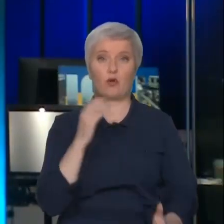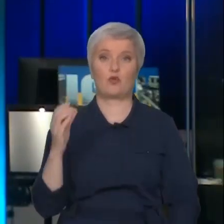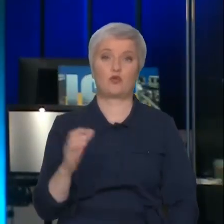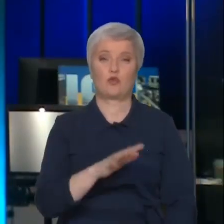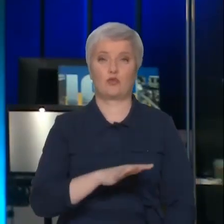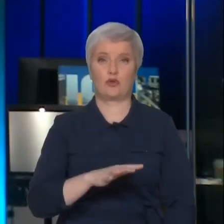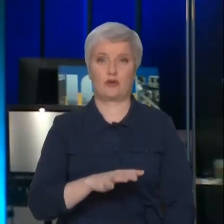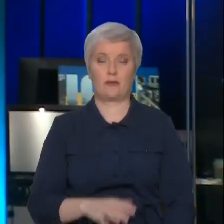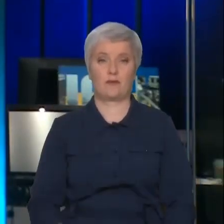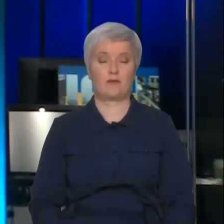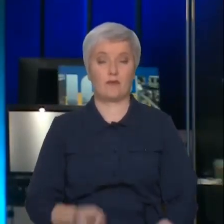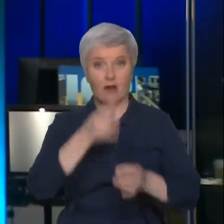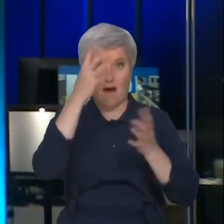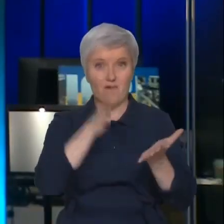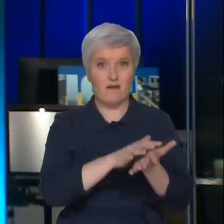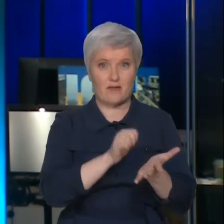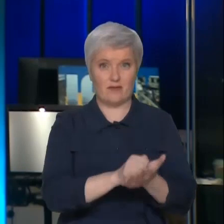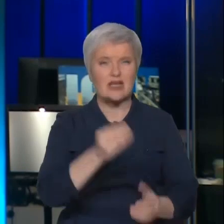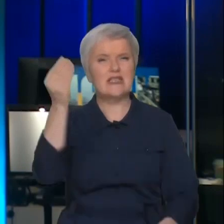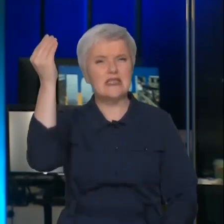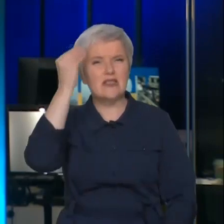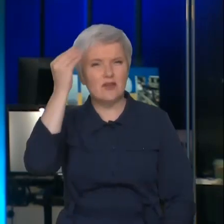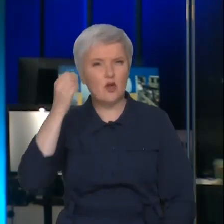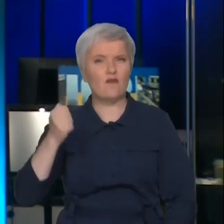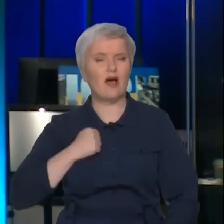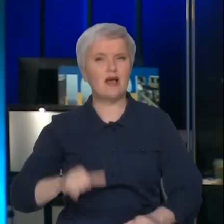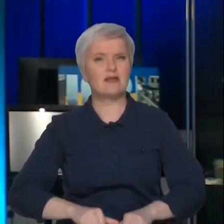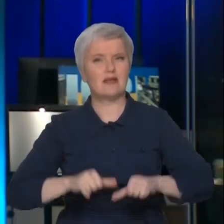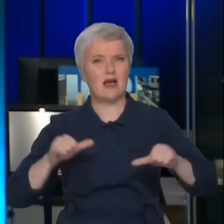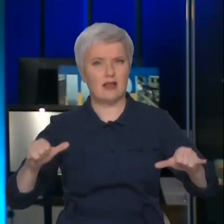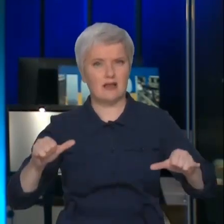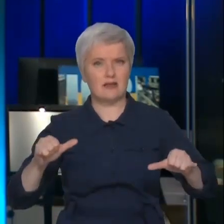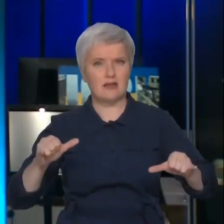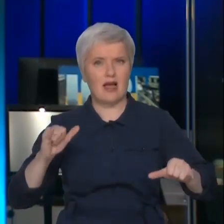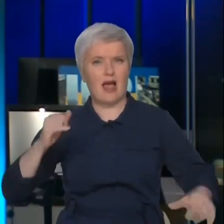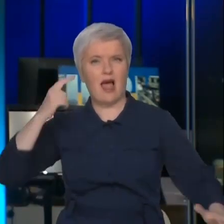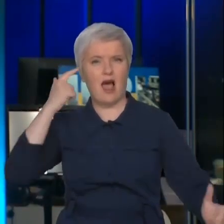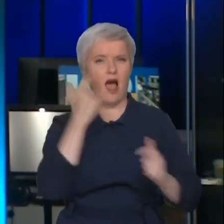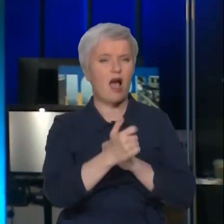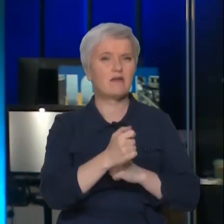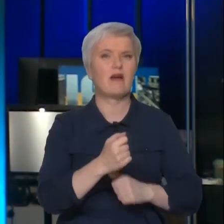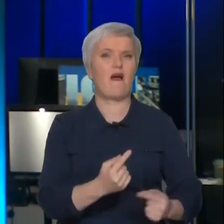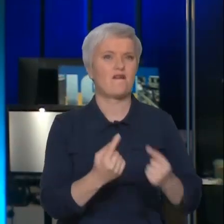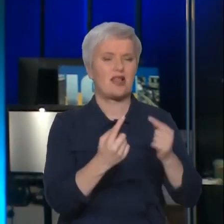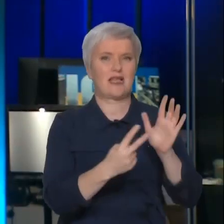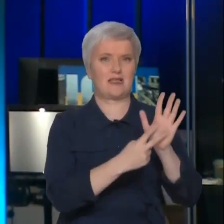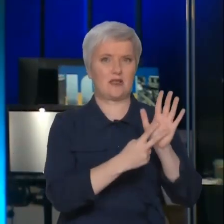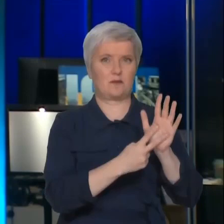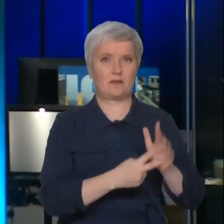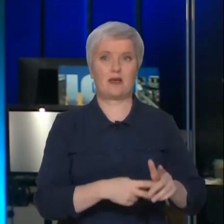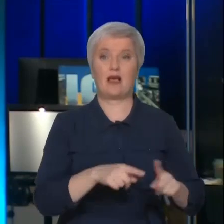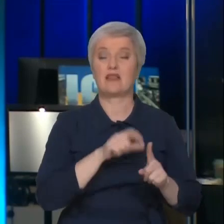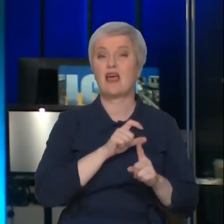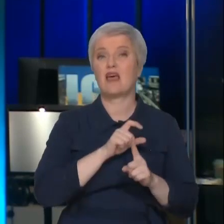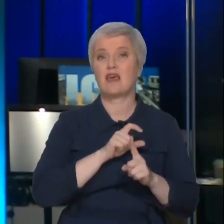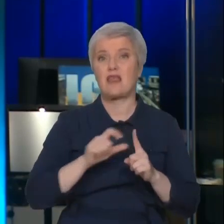Варварство, свідома ескалація та сигнал країнам Великої Сімки – це реакція західних лідерів на обстріли української столиці. Саміт